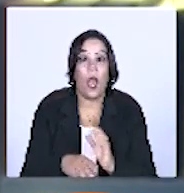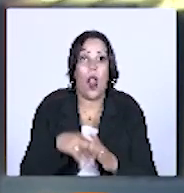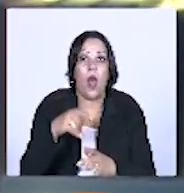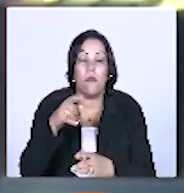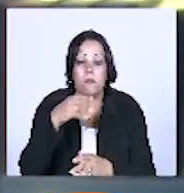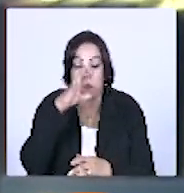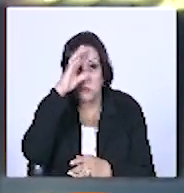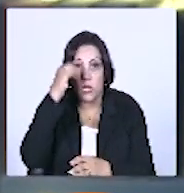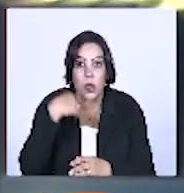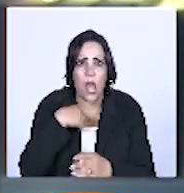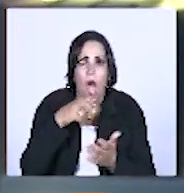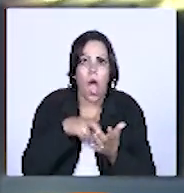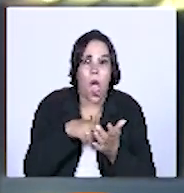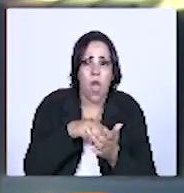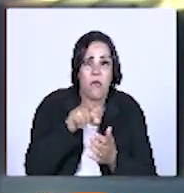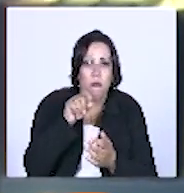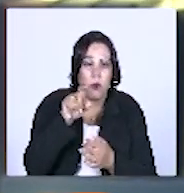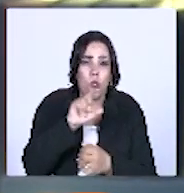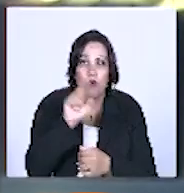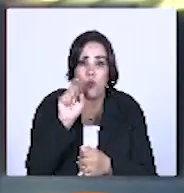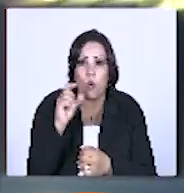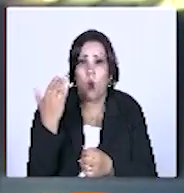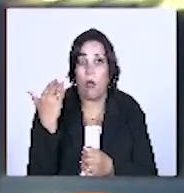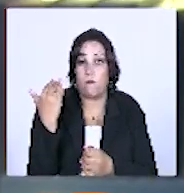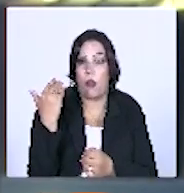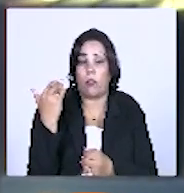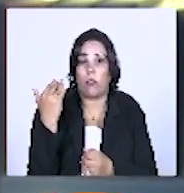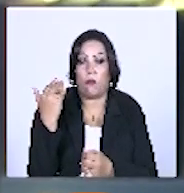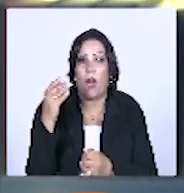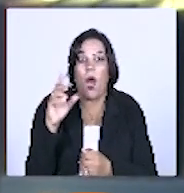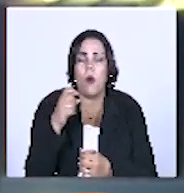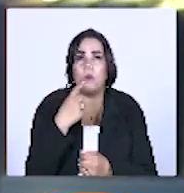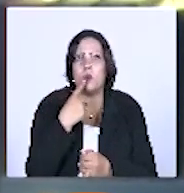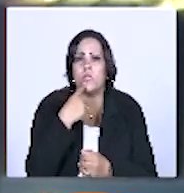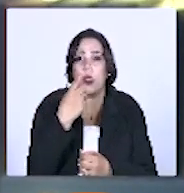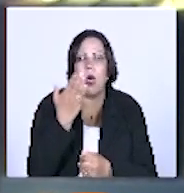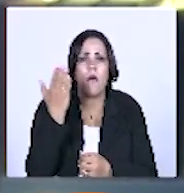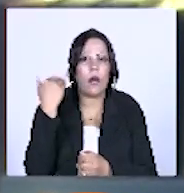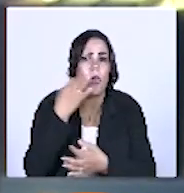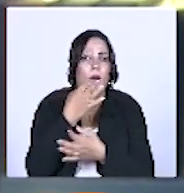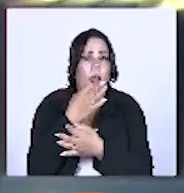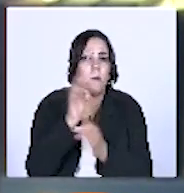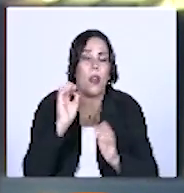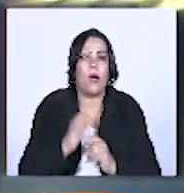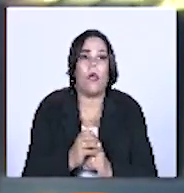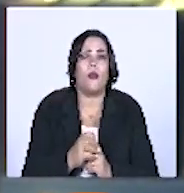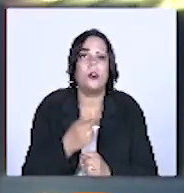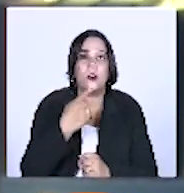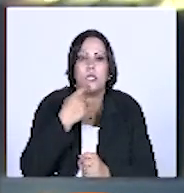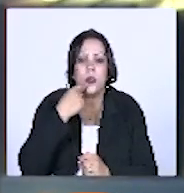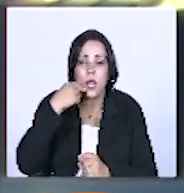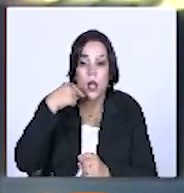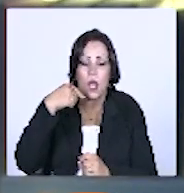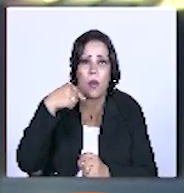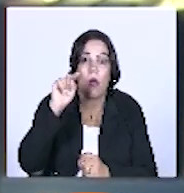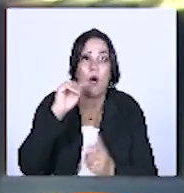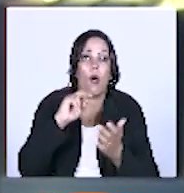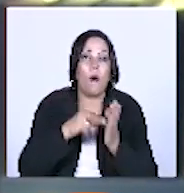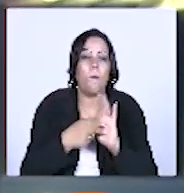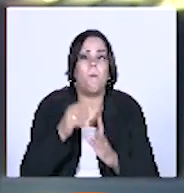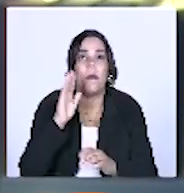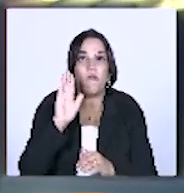يخشى منه خلال الشهور الماضيه او خلال عاما كاملا العام ده